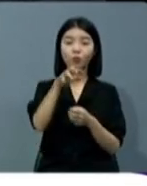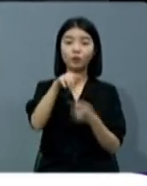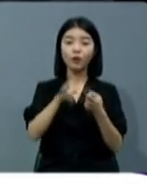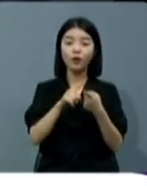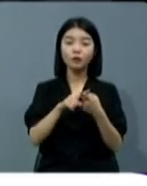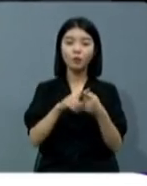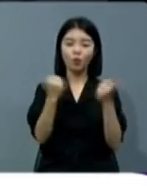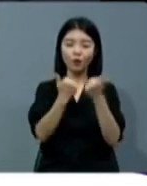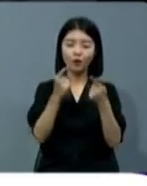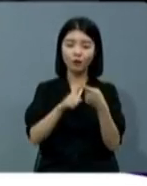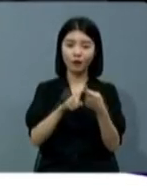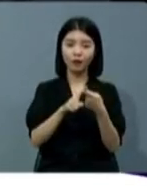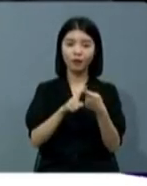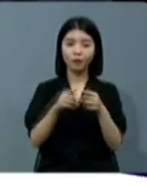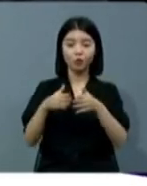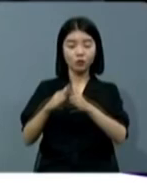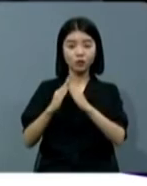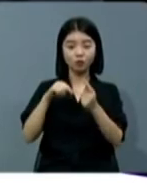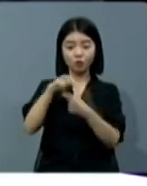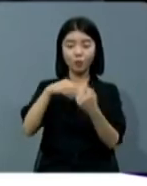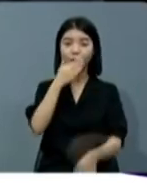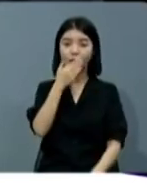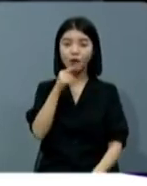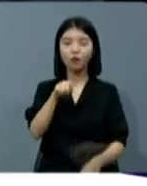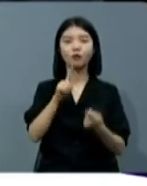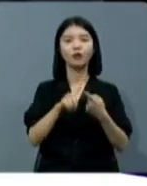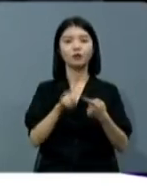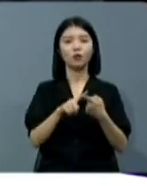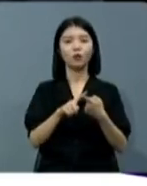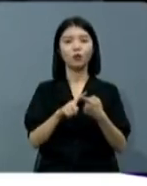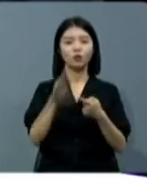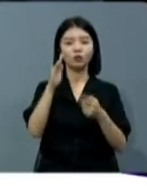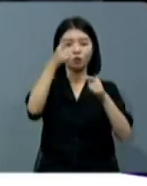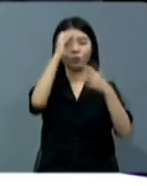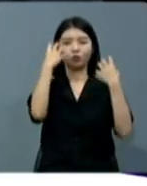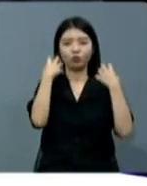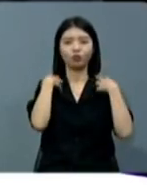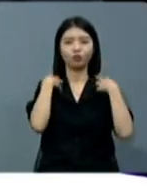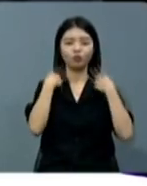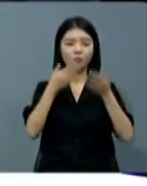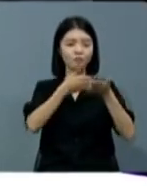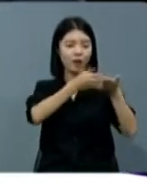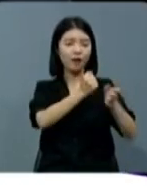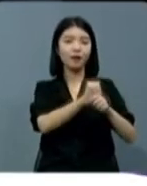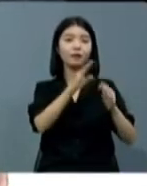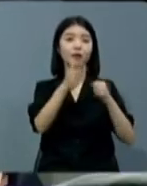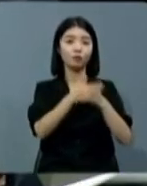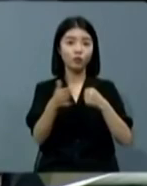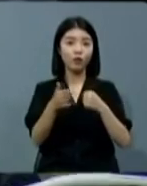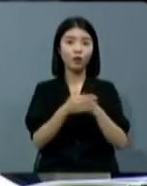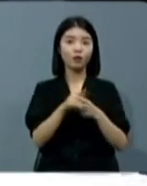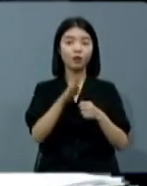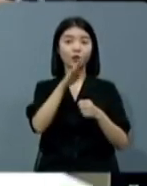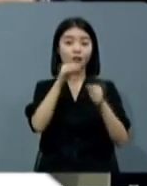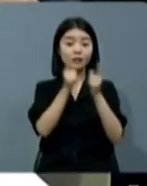여러 가지 회의에 대한 우리가 시설 운영은 가능한가 이런 부분들에 대해서 정부 차원에서 타진이 왔기 때문에 제가 현장